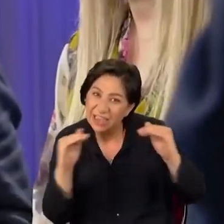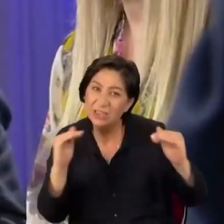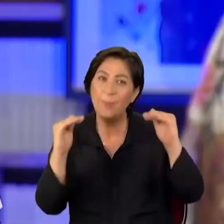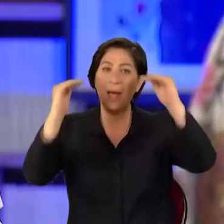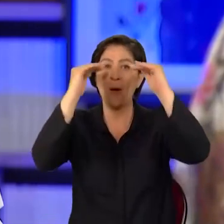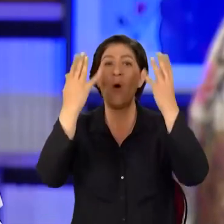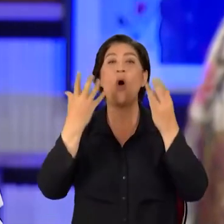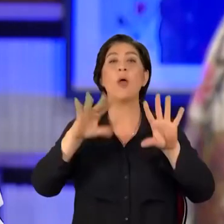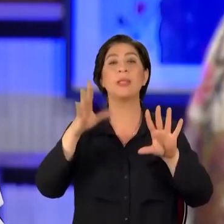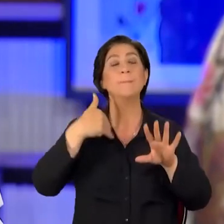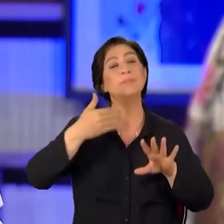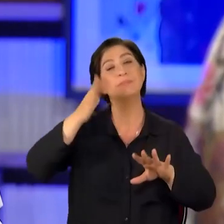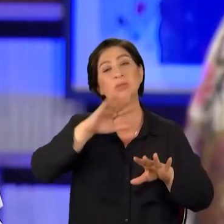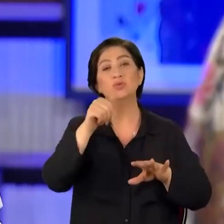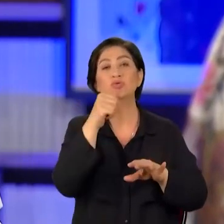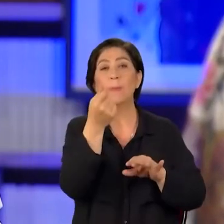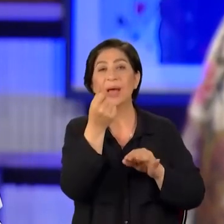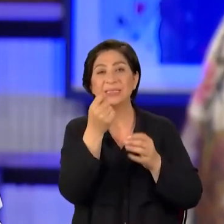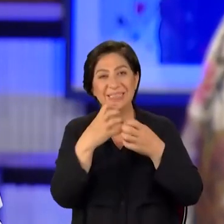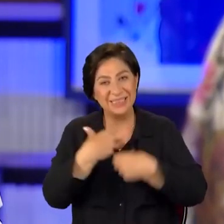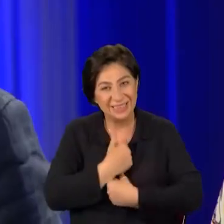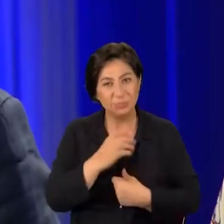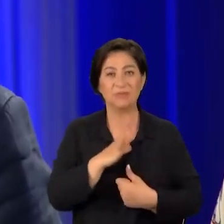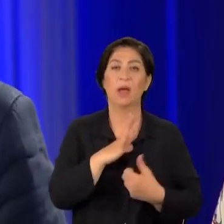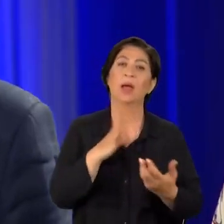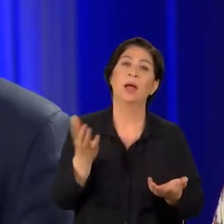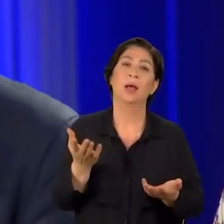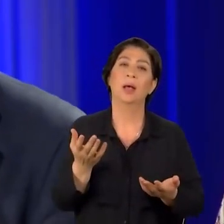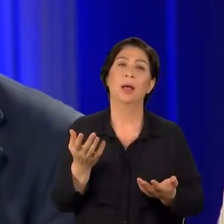görülüyor. Biz başka sıkıntılarla, su parasıyla meşgulüz. İşte